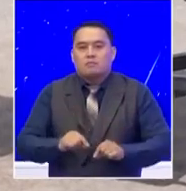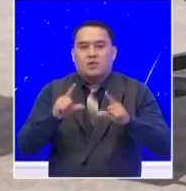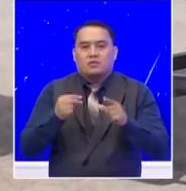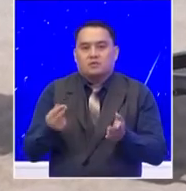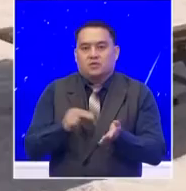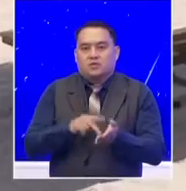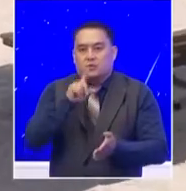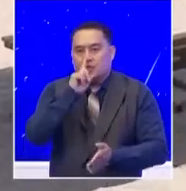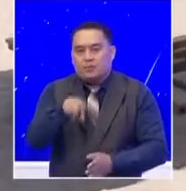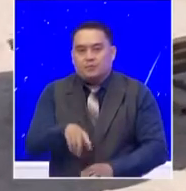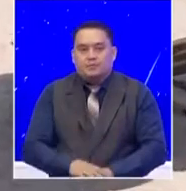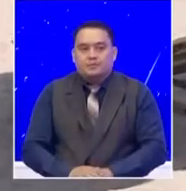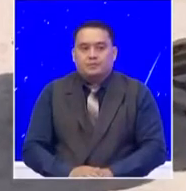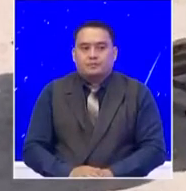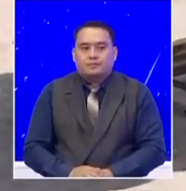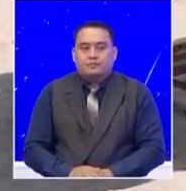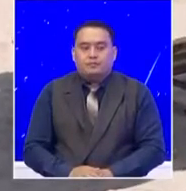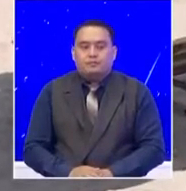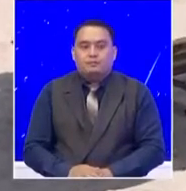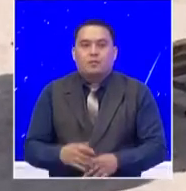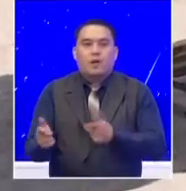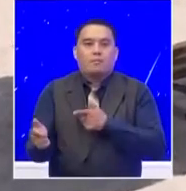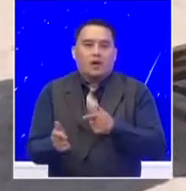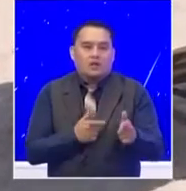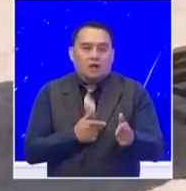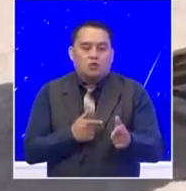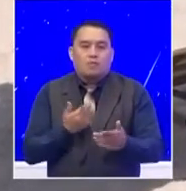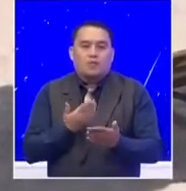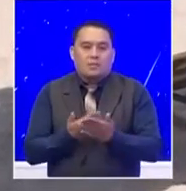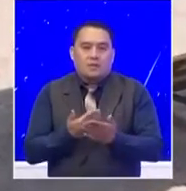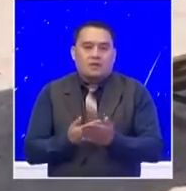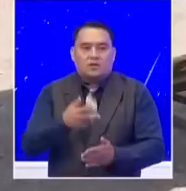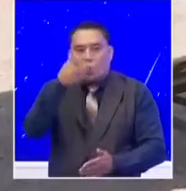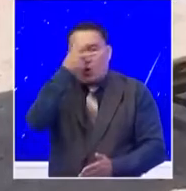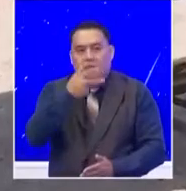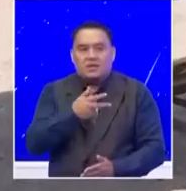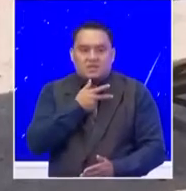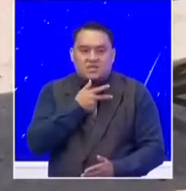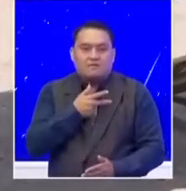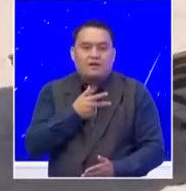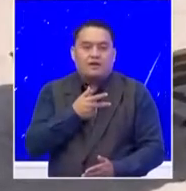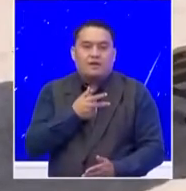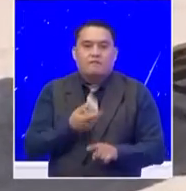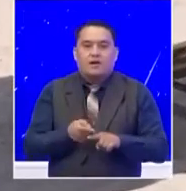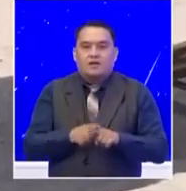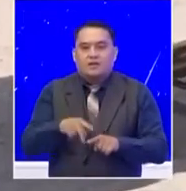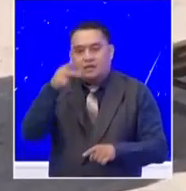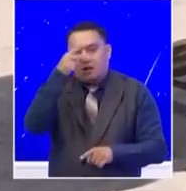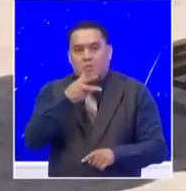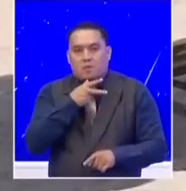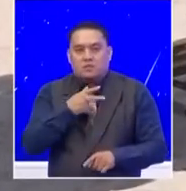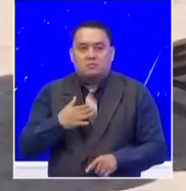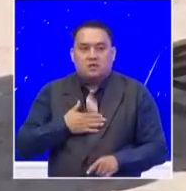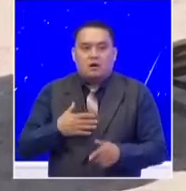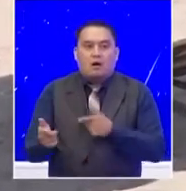цены. Обычно подготовка сезона у баз отдыха занимает порядка 3 месяцев. В эти 3 месяца, да, то есть